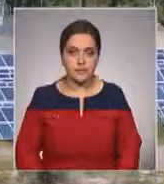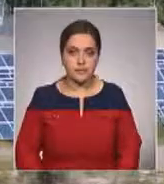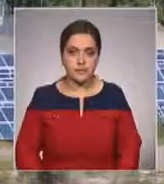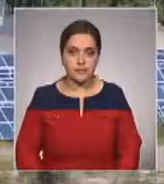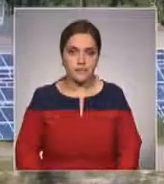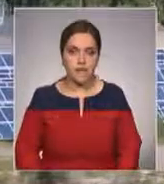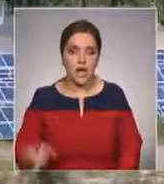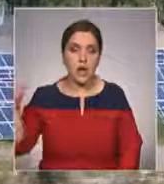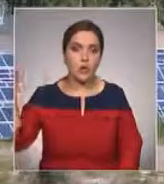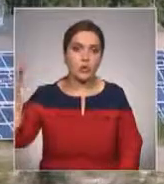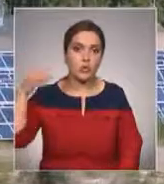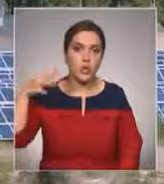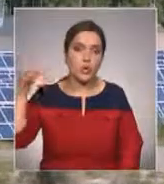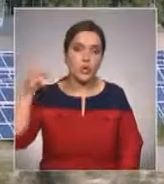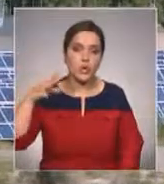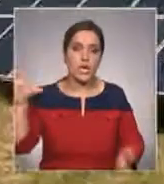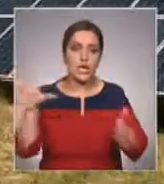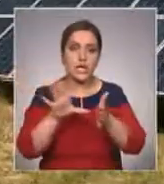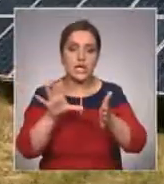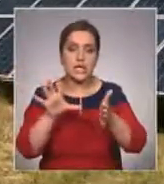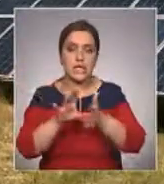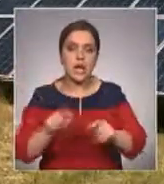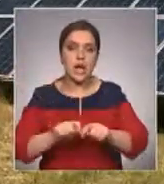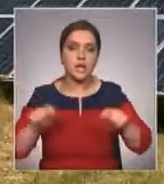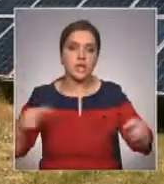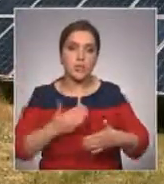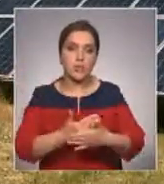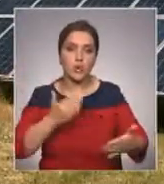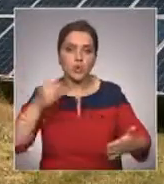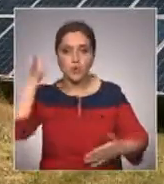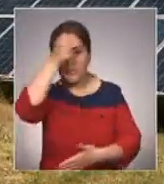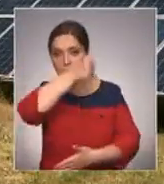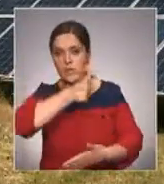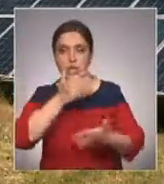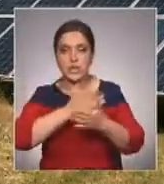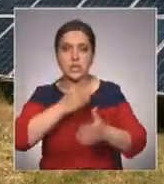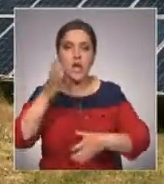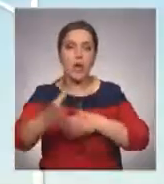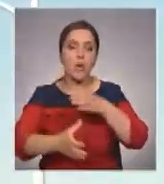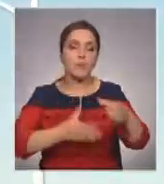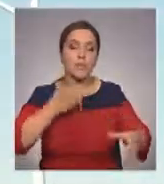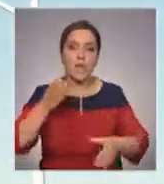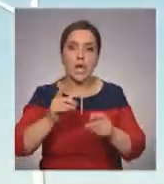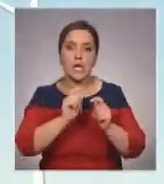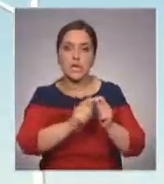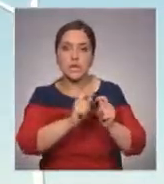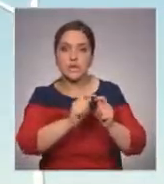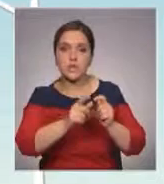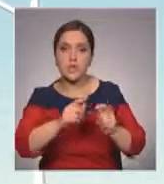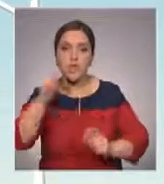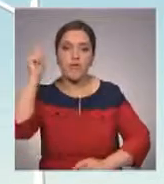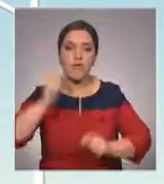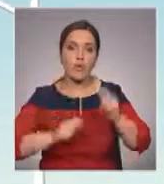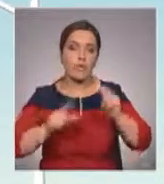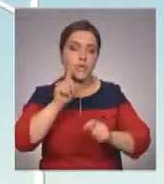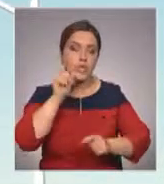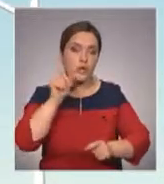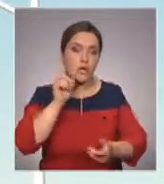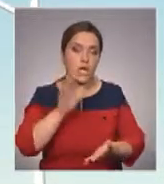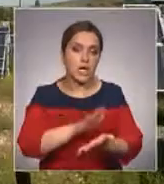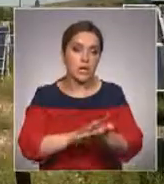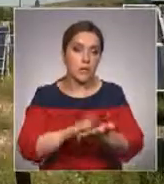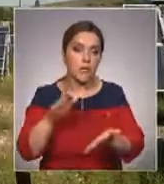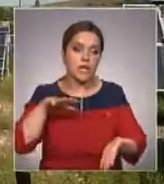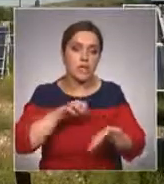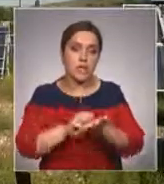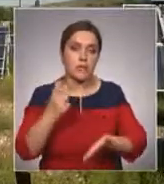Эта солнечная электростанция запущена в прошлом году в рамках Международного инвестиционного форума по зеленой экономике. Занимает она 2 гектара.